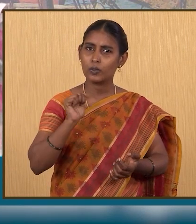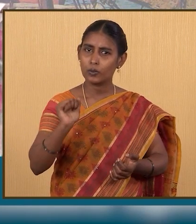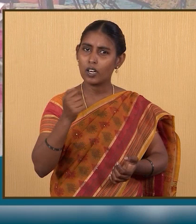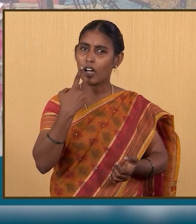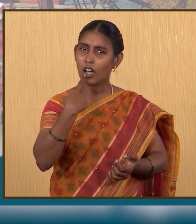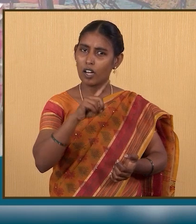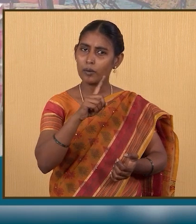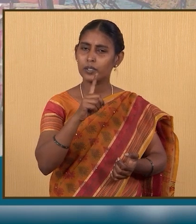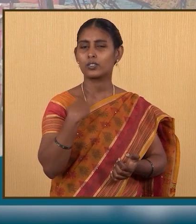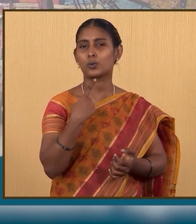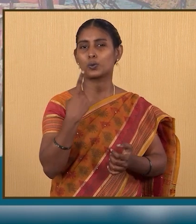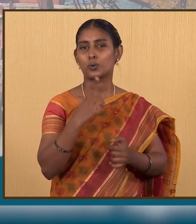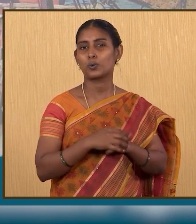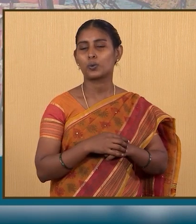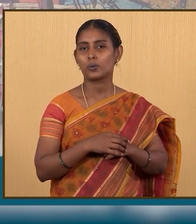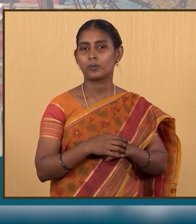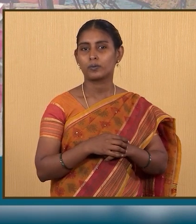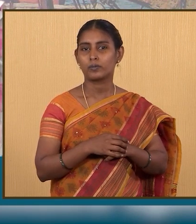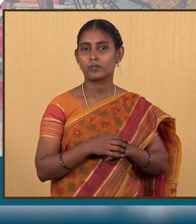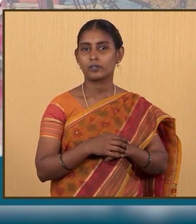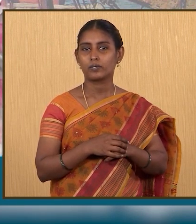அளித்த முகலாய பேரரசர் யாரு?